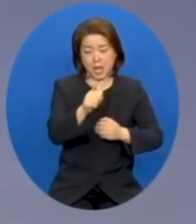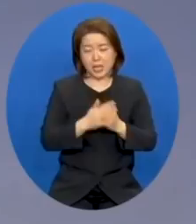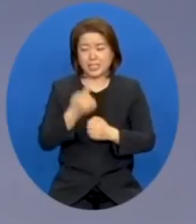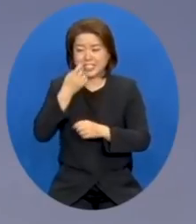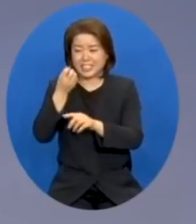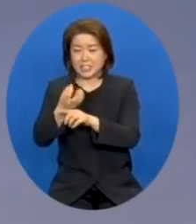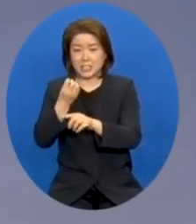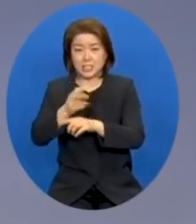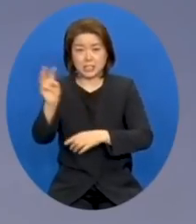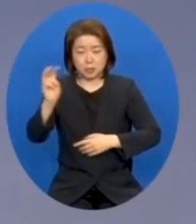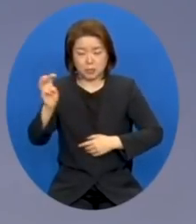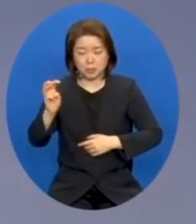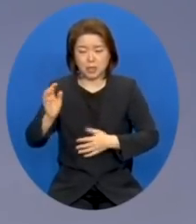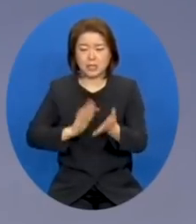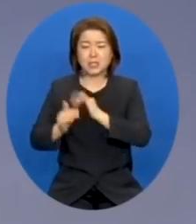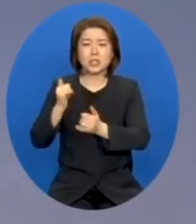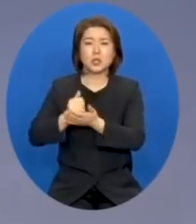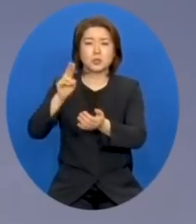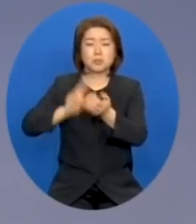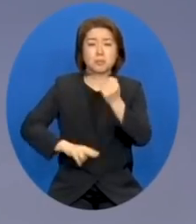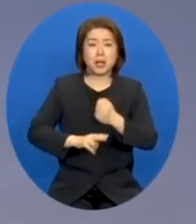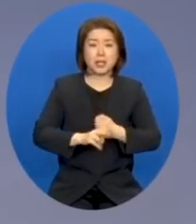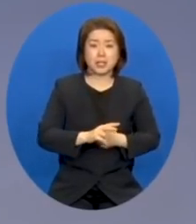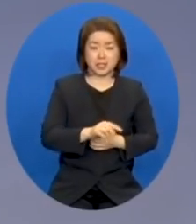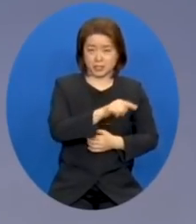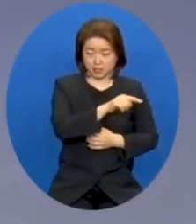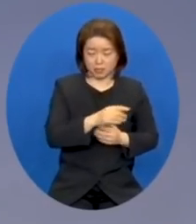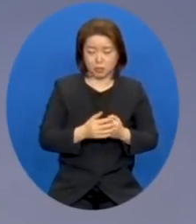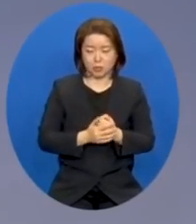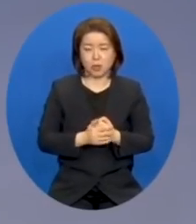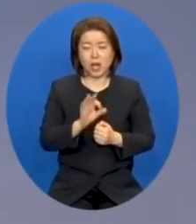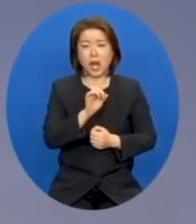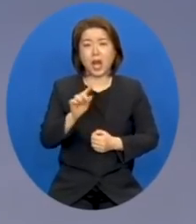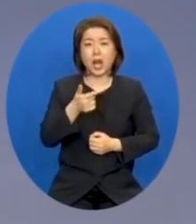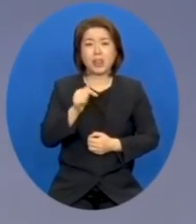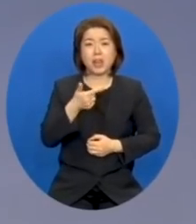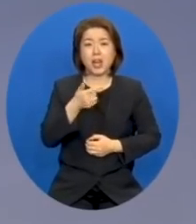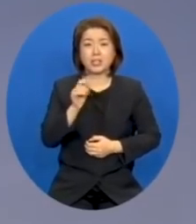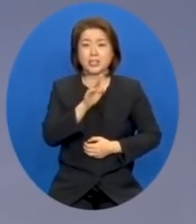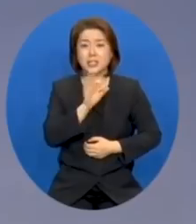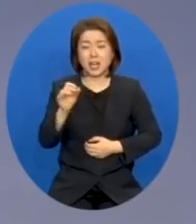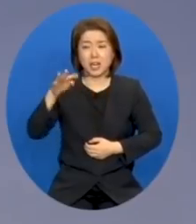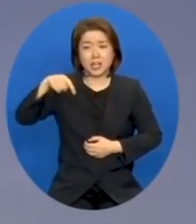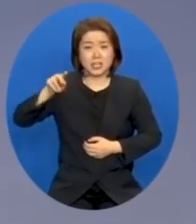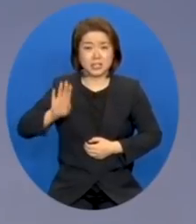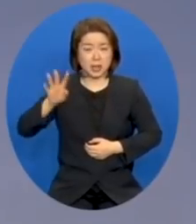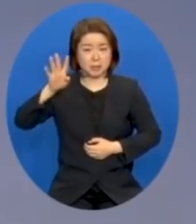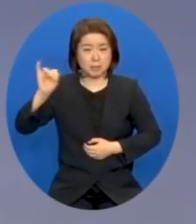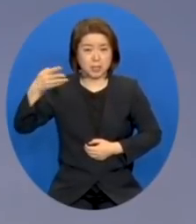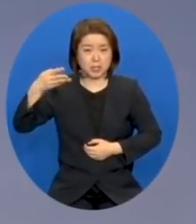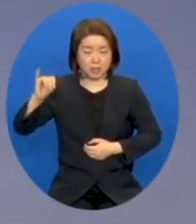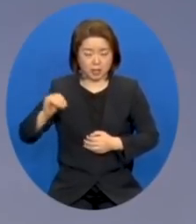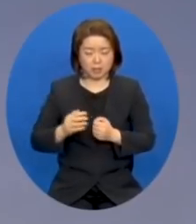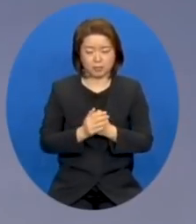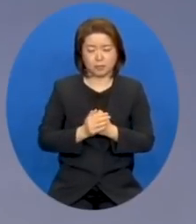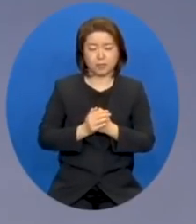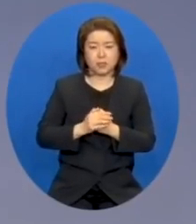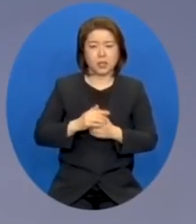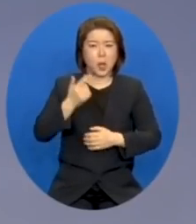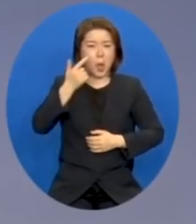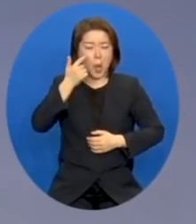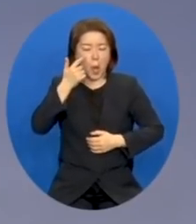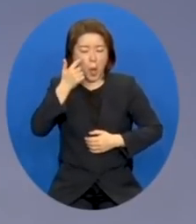팔아 버리고 말았습니다 아나니아와 4 삐라 오순절 마가 다락방에서 성령을 받은 사람중에